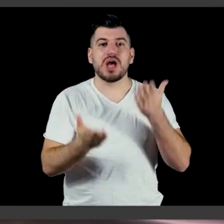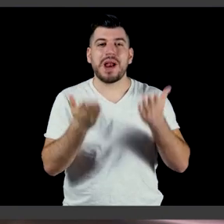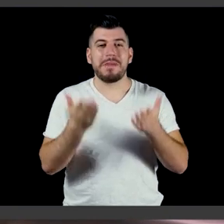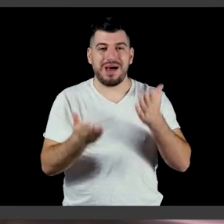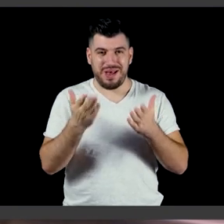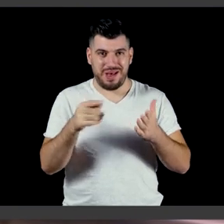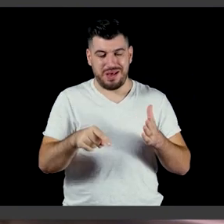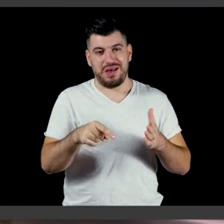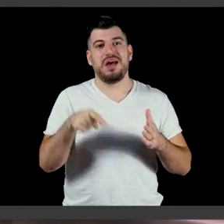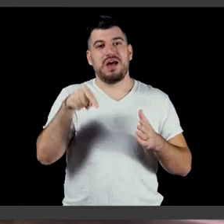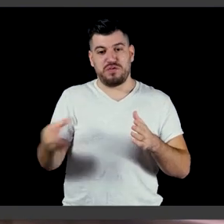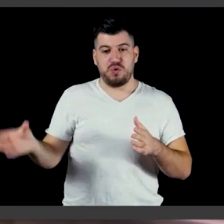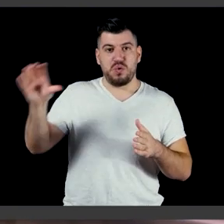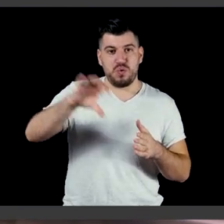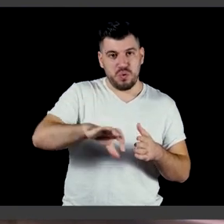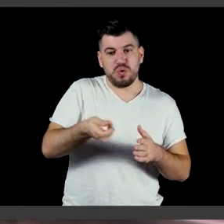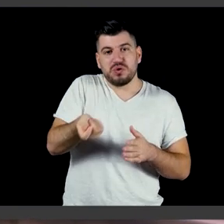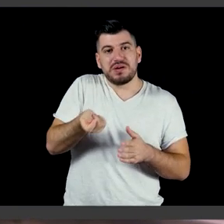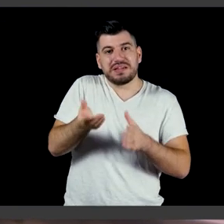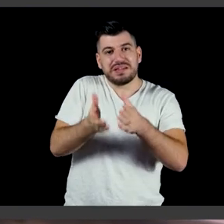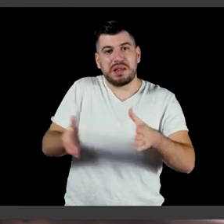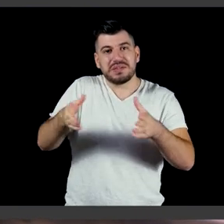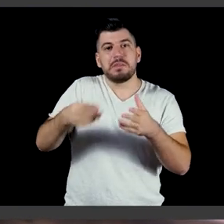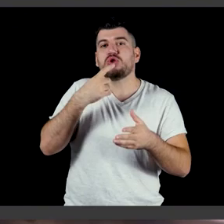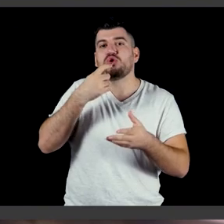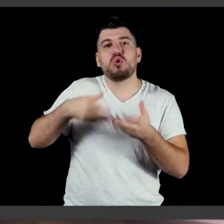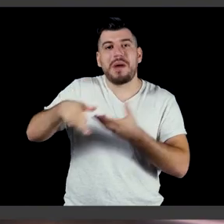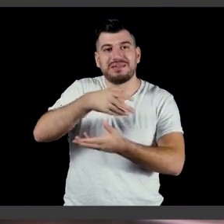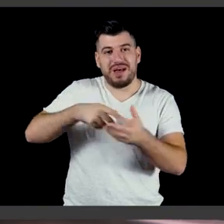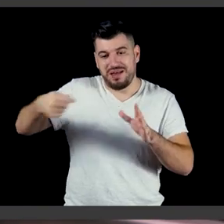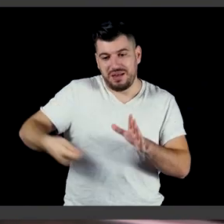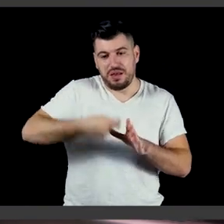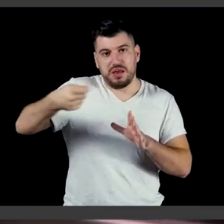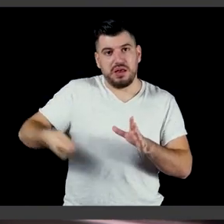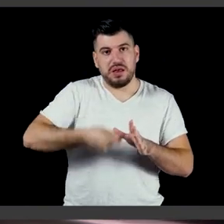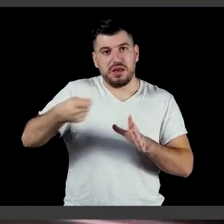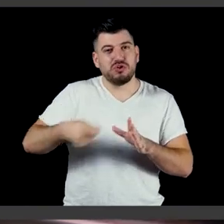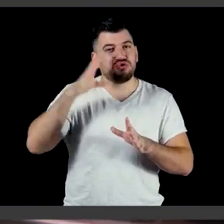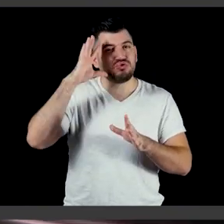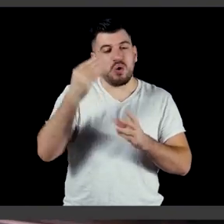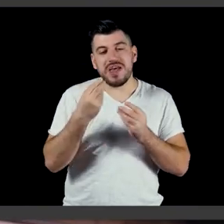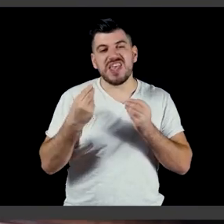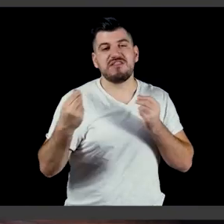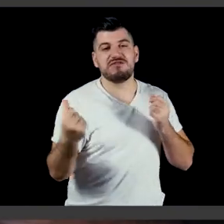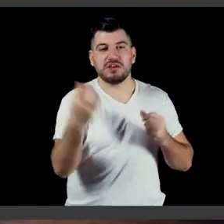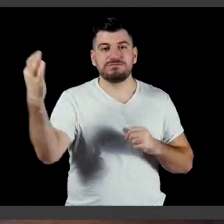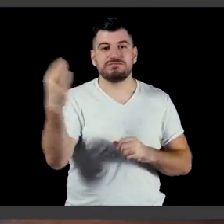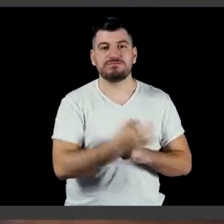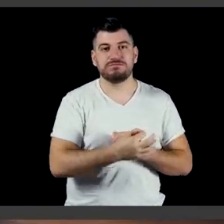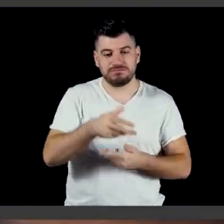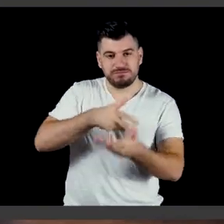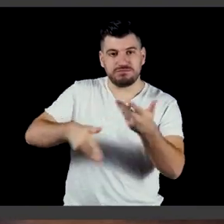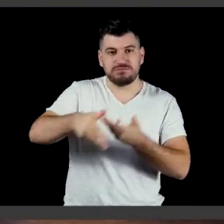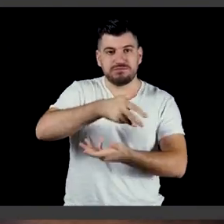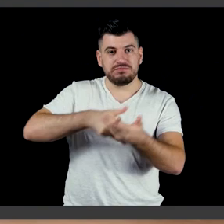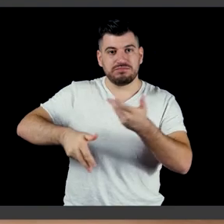μπεσαμέλ και θα τη ρίξω μέσα στη σάλτσα ντομάτας. Με αυτόν τον τρόπο θα δημιουργήσω μια υπέροχη υφή μέσα στην